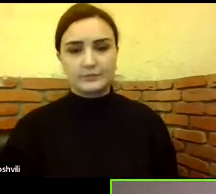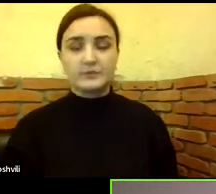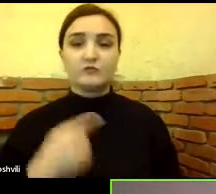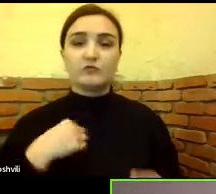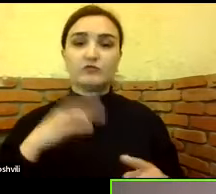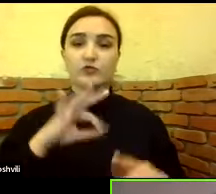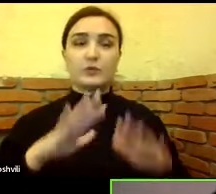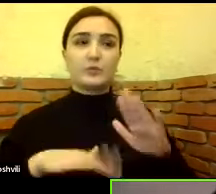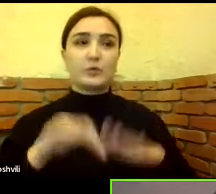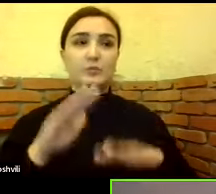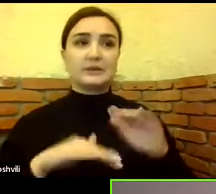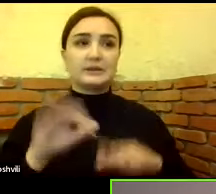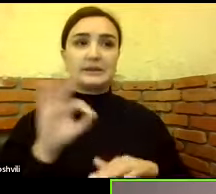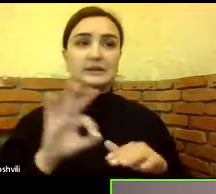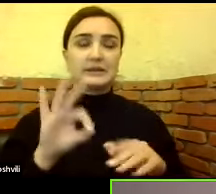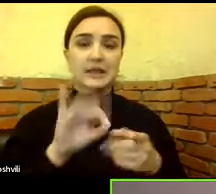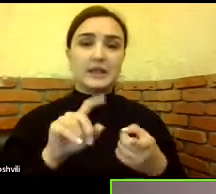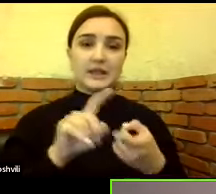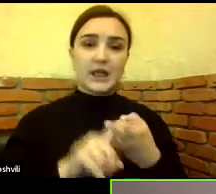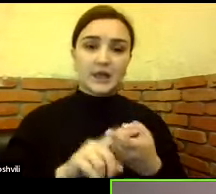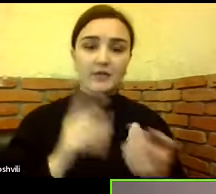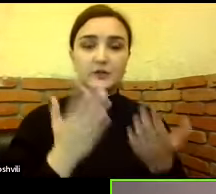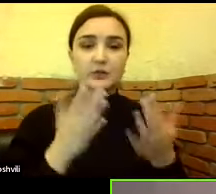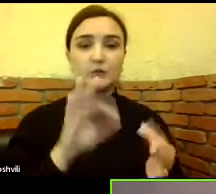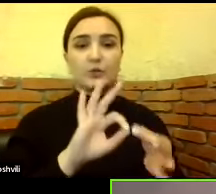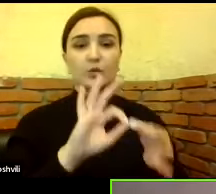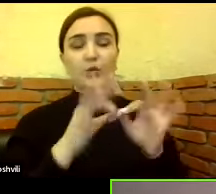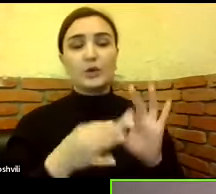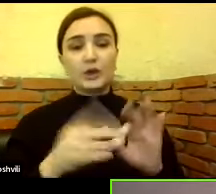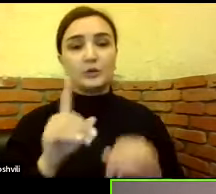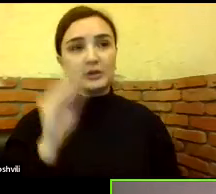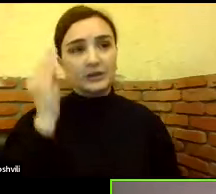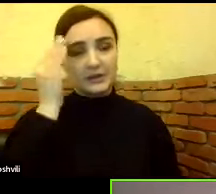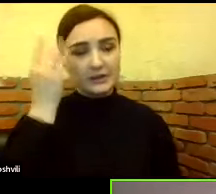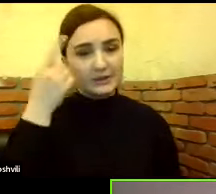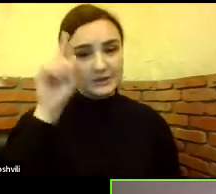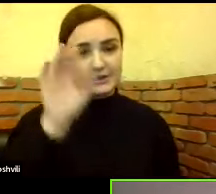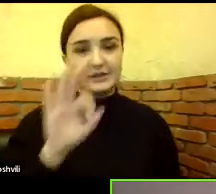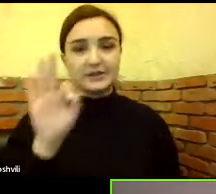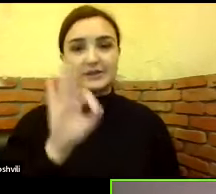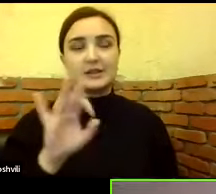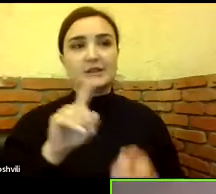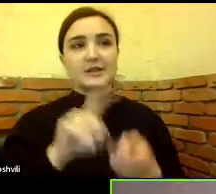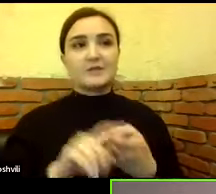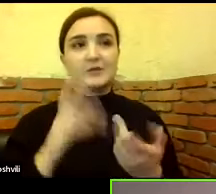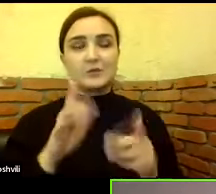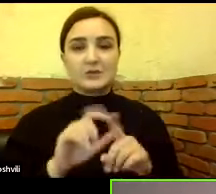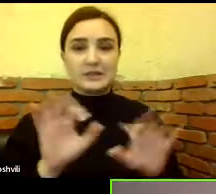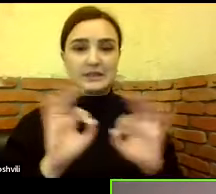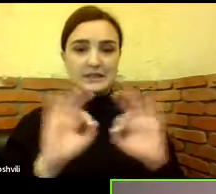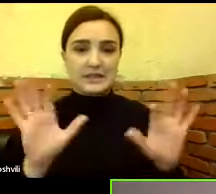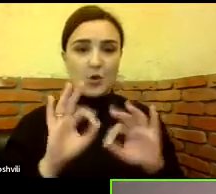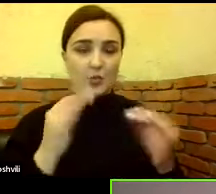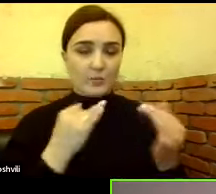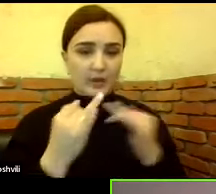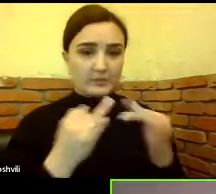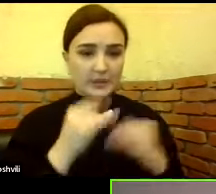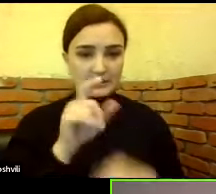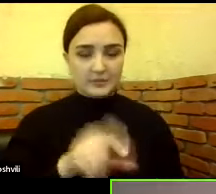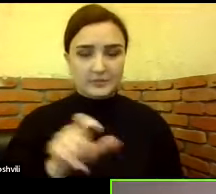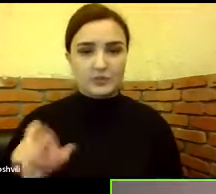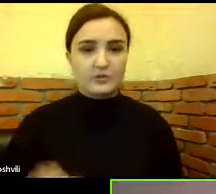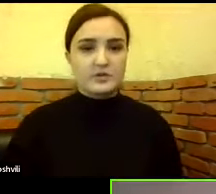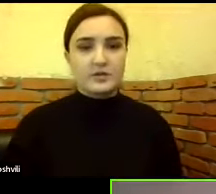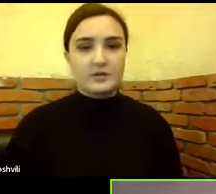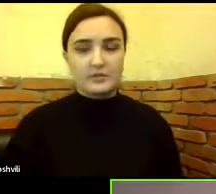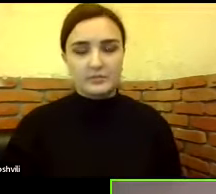კონკრეტულ პატარა ინიციატივებთან, თუ არ ვიცი, თუნდაც ლაპარაკთან რა ადამიანებთან, თუნდაც ოჯახის წევრებთან, იმიტომ